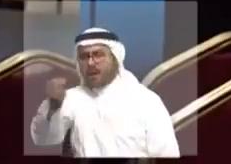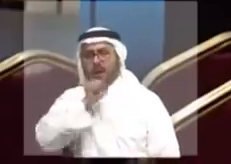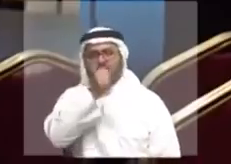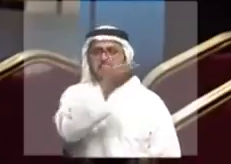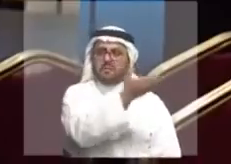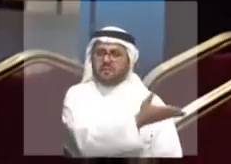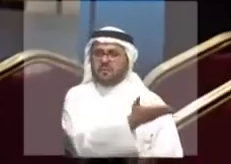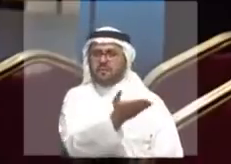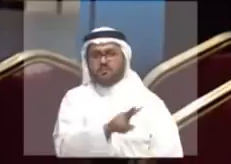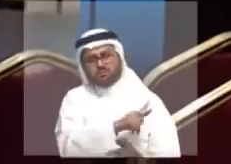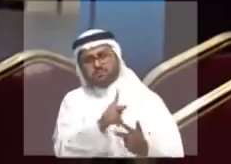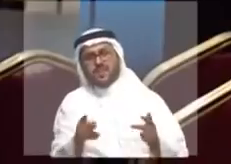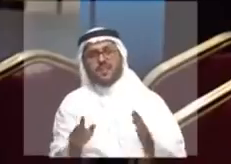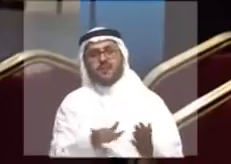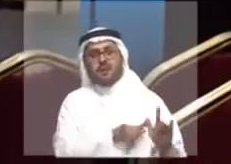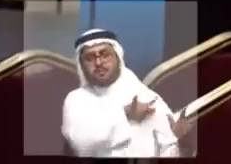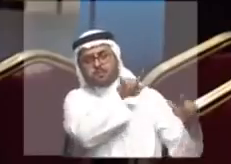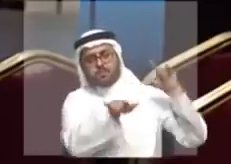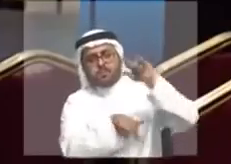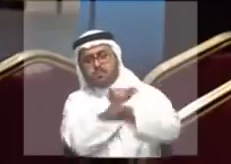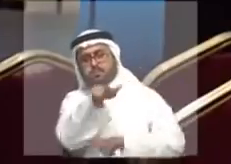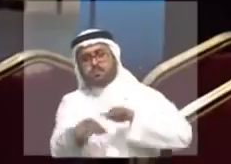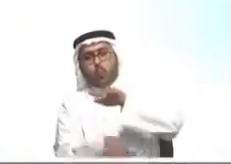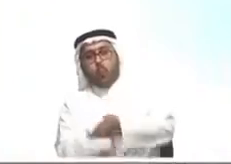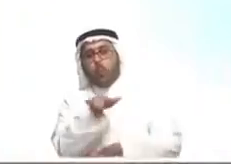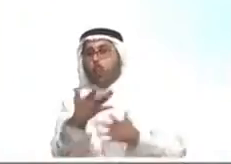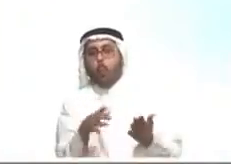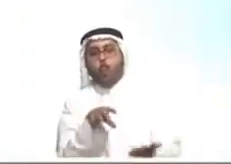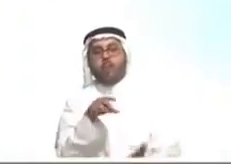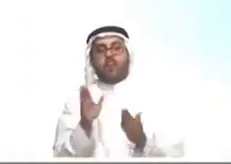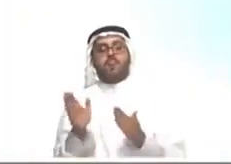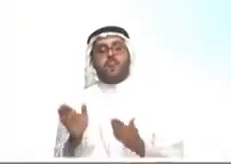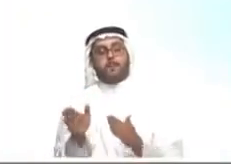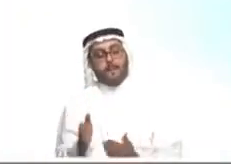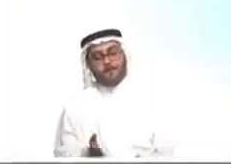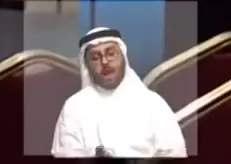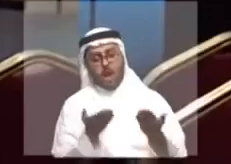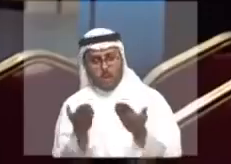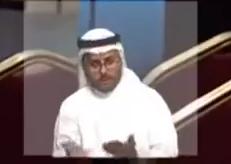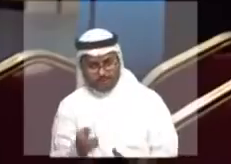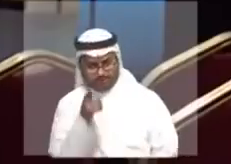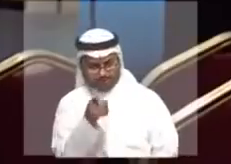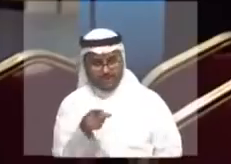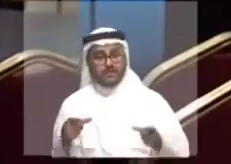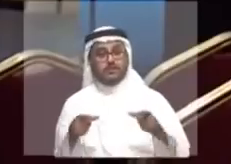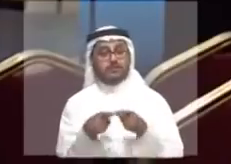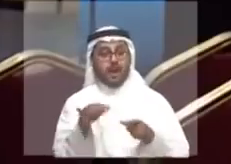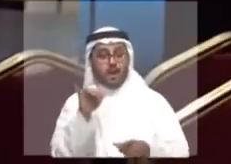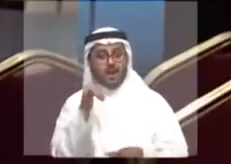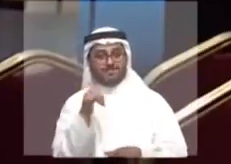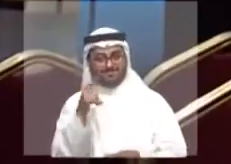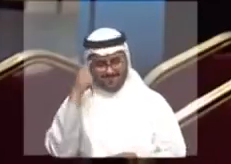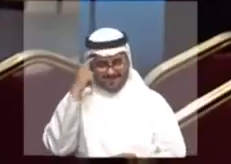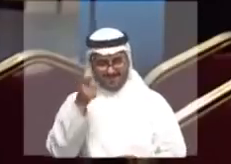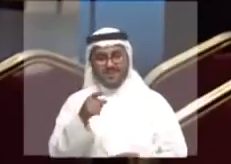الذين توافدوا إلى الدمام لتغطية هذه القمة. هناك أيضا ترحيب